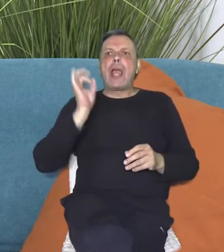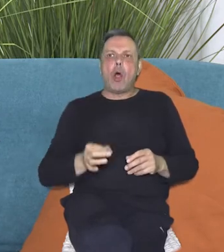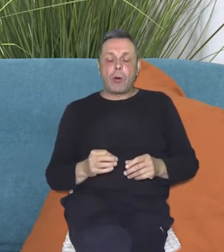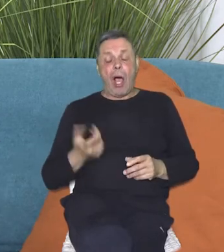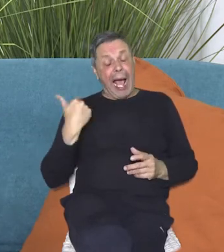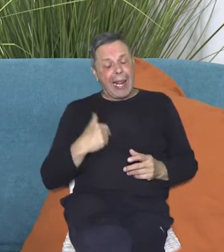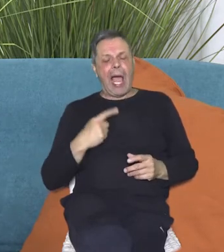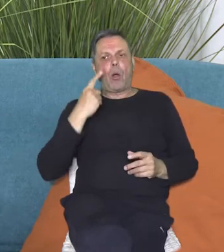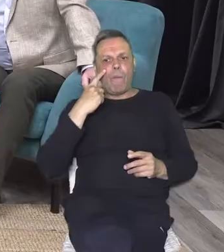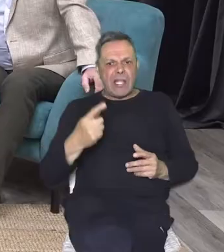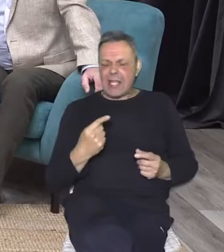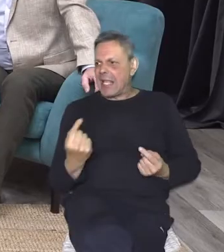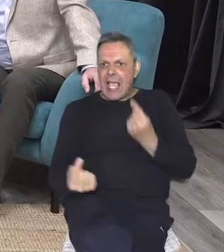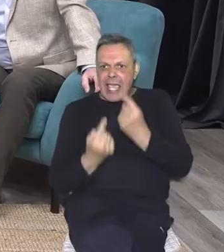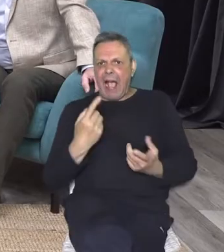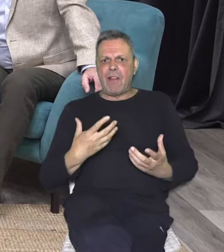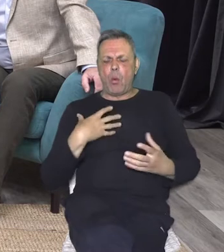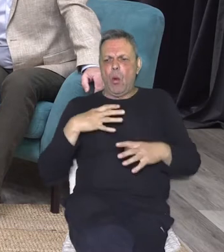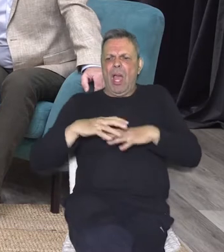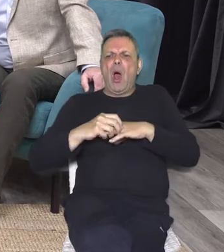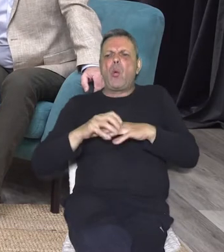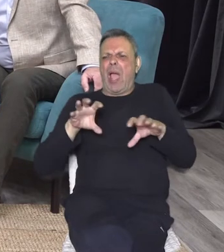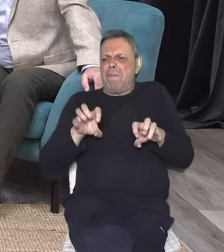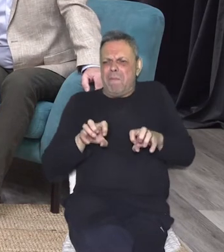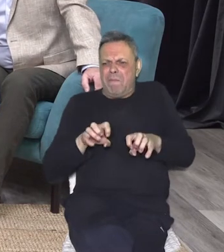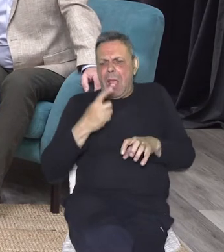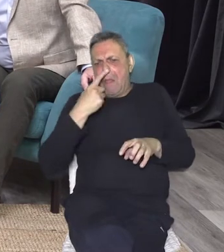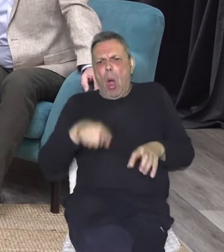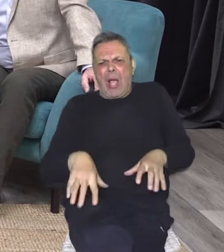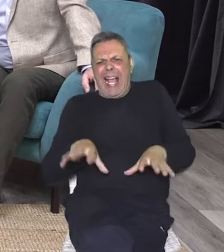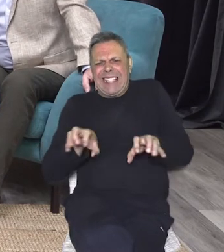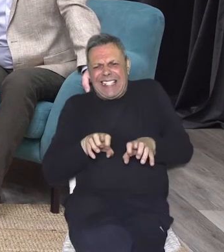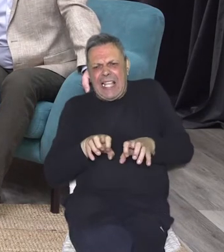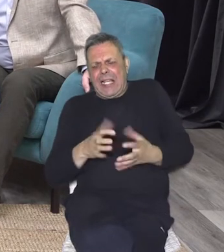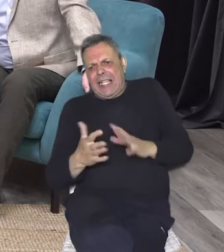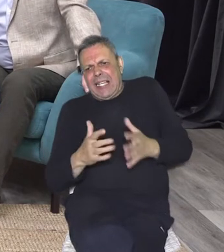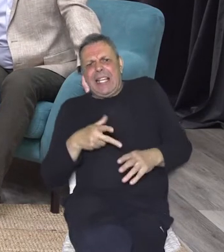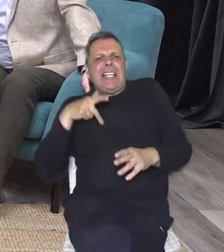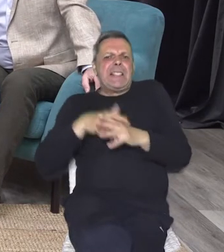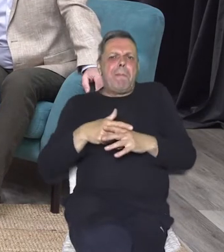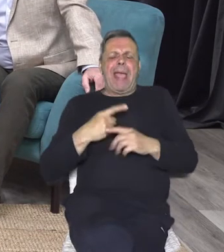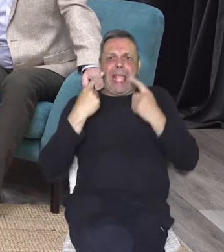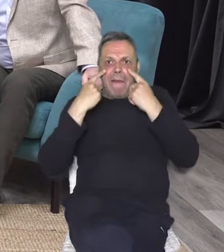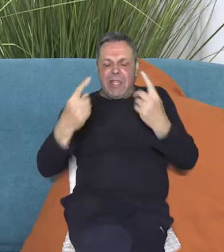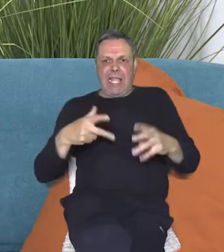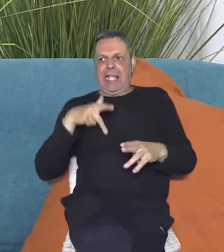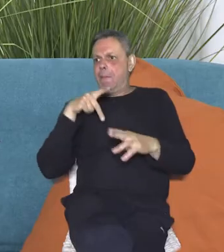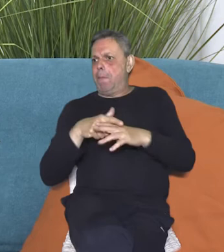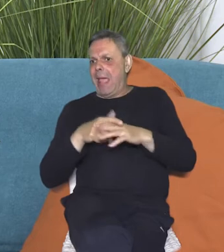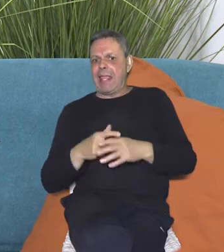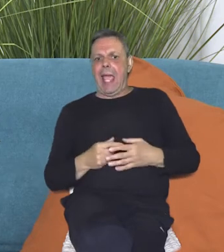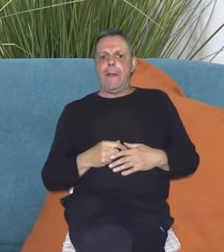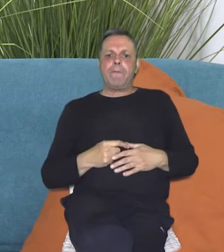onda kada vidite da se recimo javljaju, ne znam, utrnulost u ruci i nozi ili neke smetnje vida,